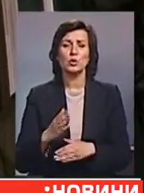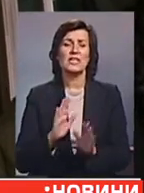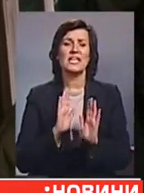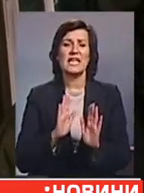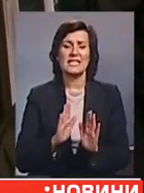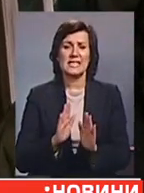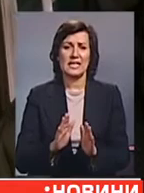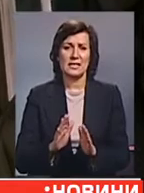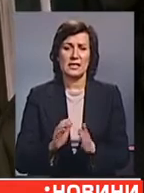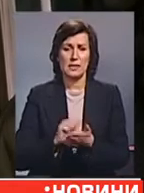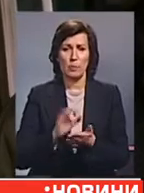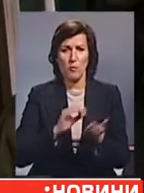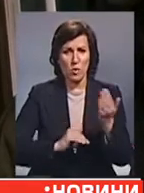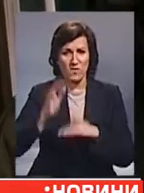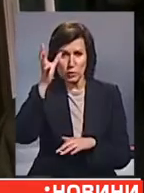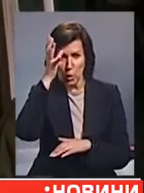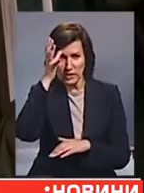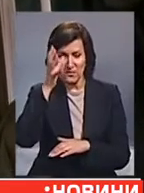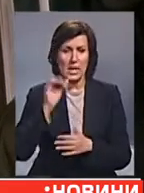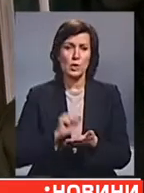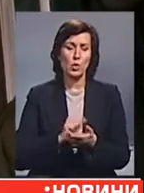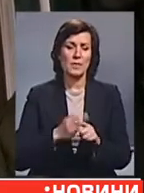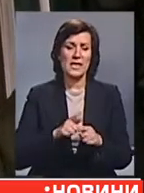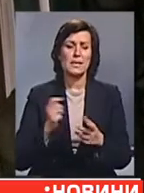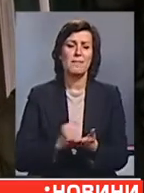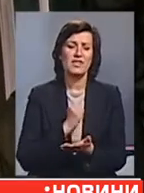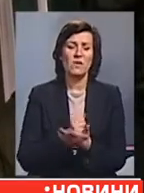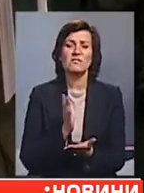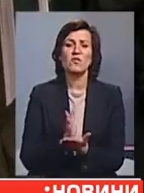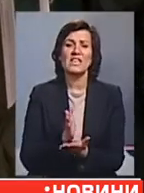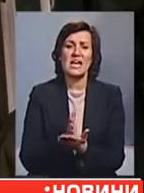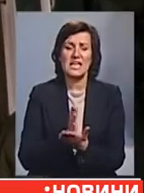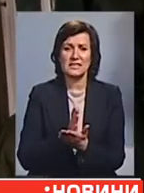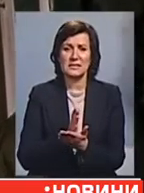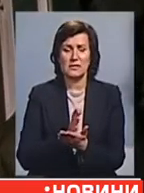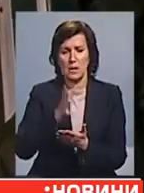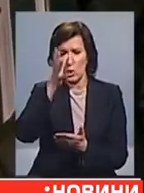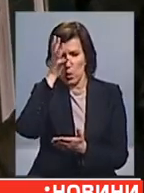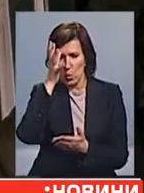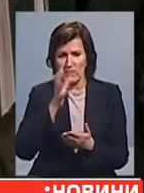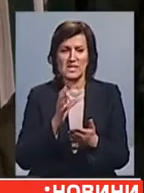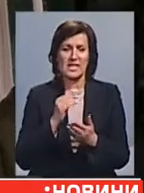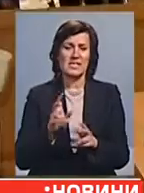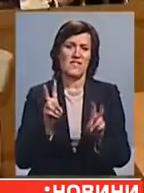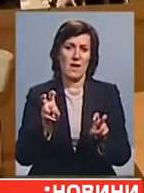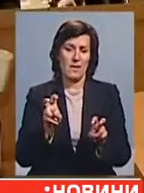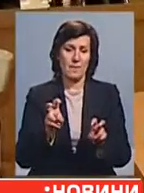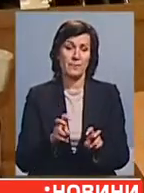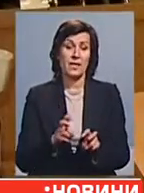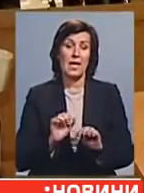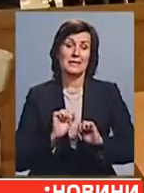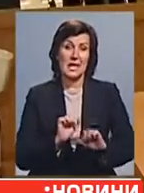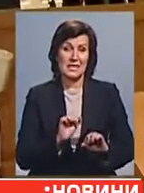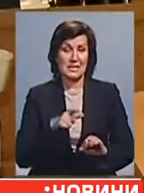тільки диплому про вищу освіту, але й документів, які підтверджували наявність наукового ступеню і наукового звання. Захисники